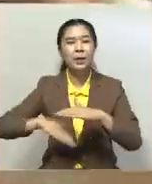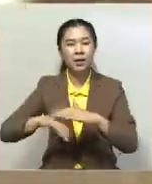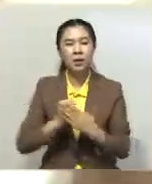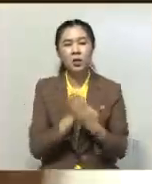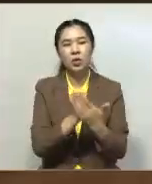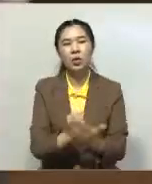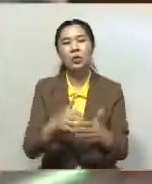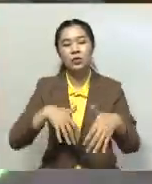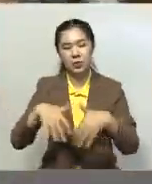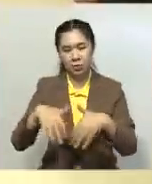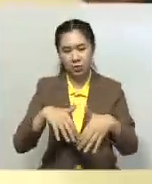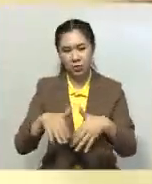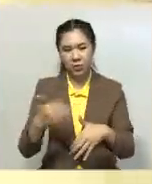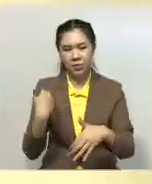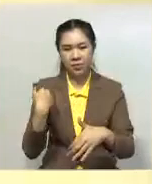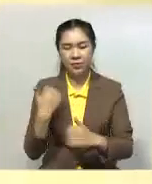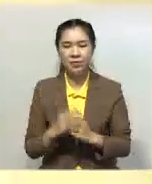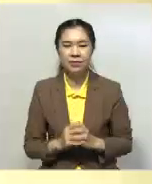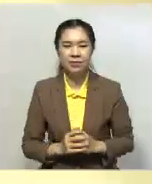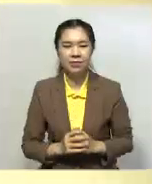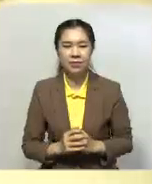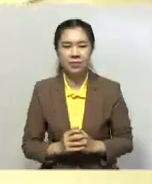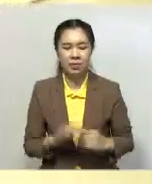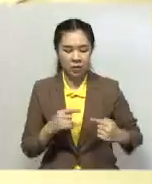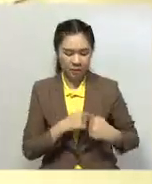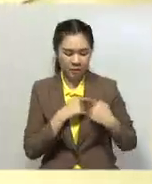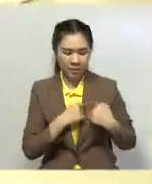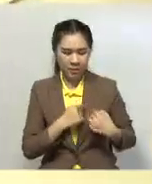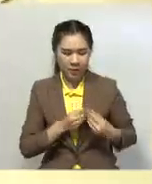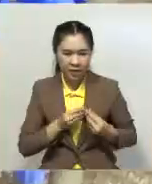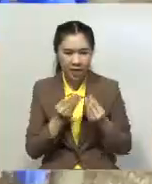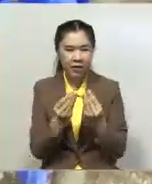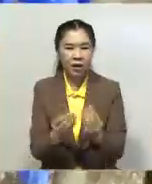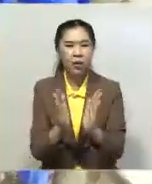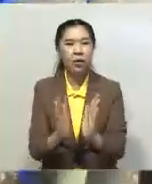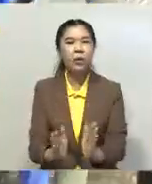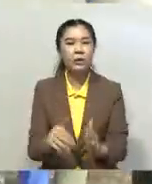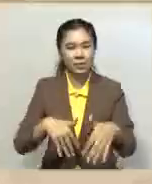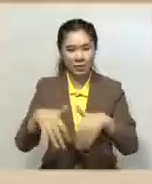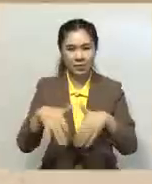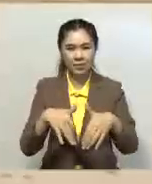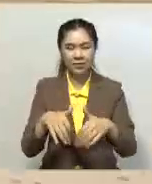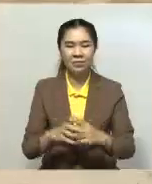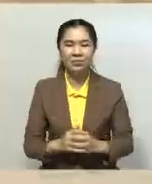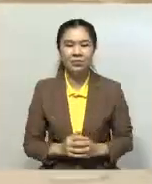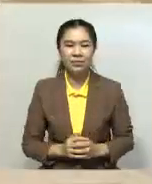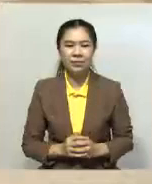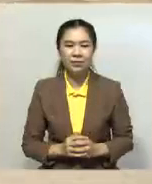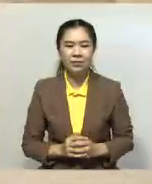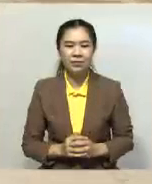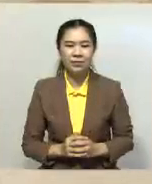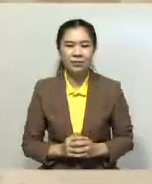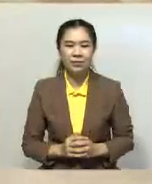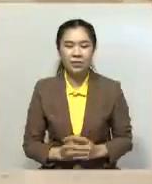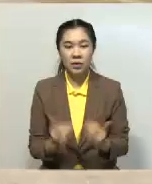ำหรับประชาชนนะคะแล้วก็ยังเป็นการให้กำลังใจกับผู้ที่ประสบภัยอีกด้วยค่ะอย่างที่บอกนะค